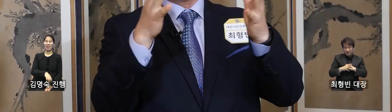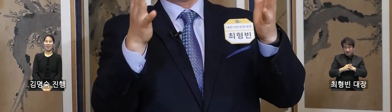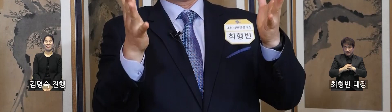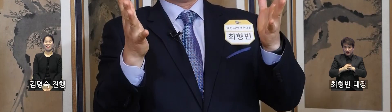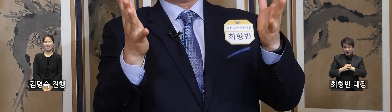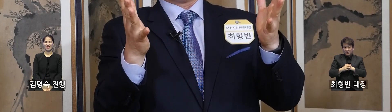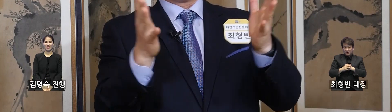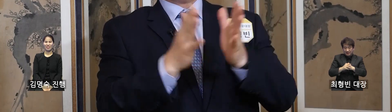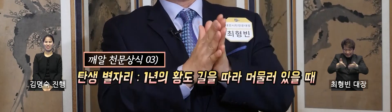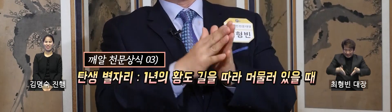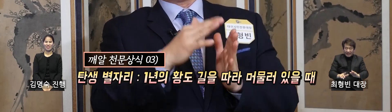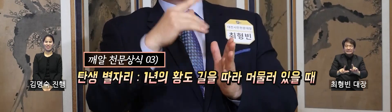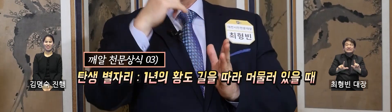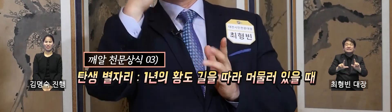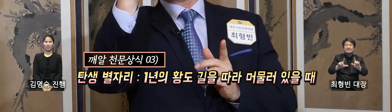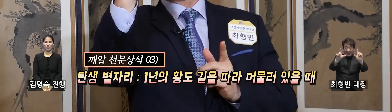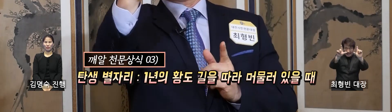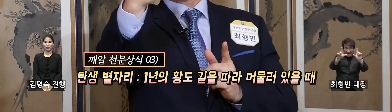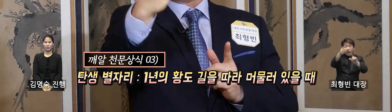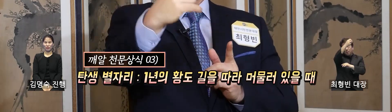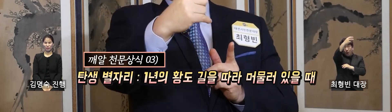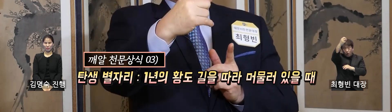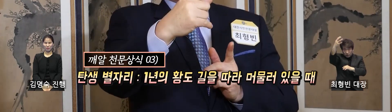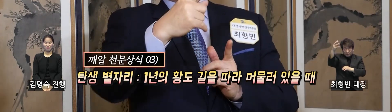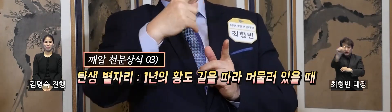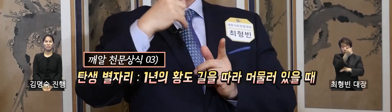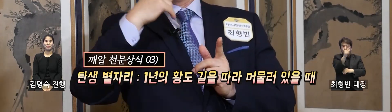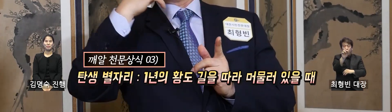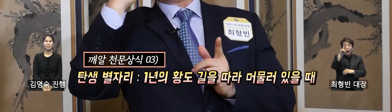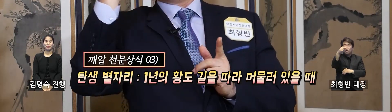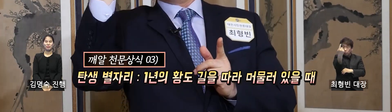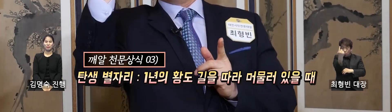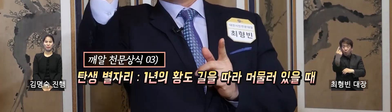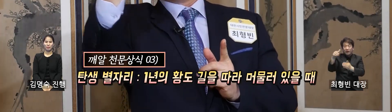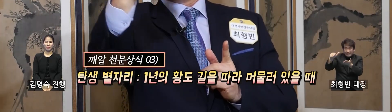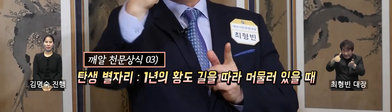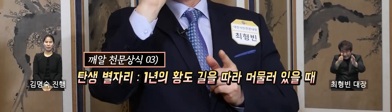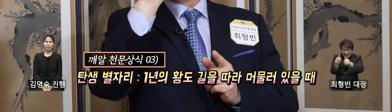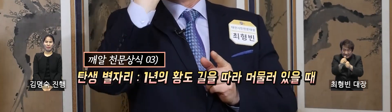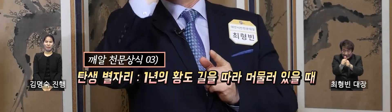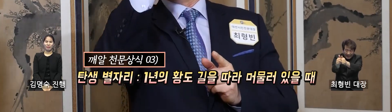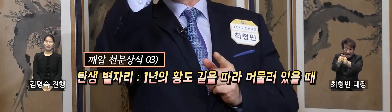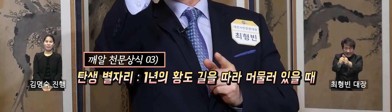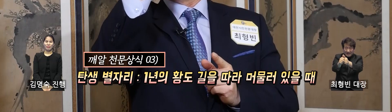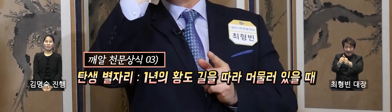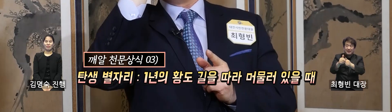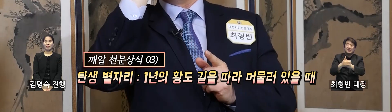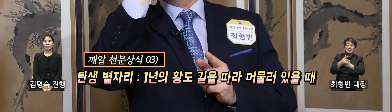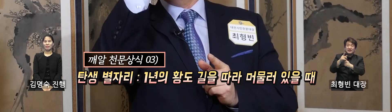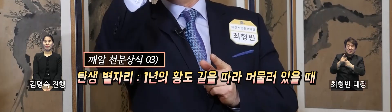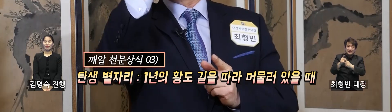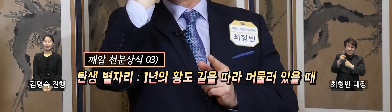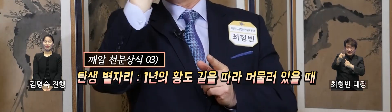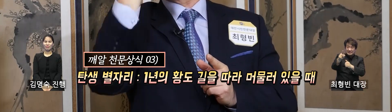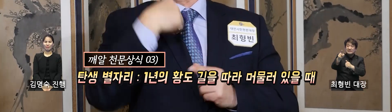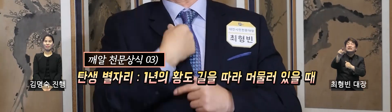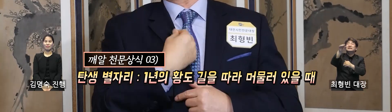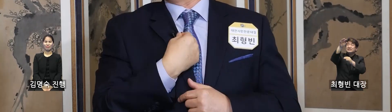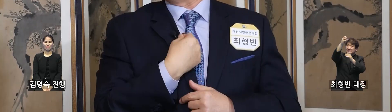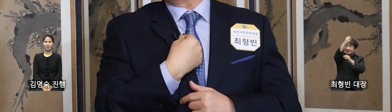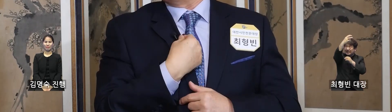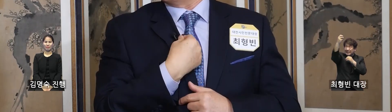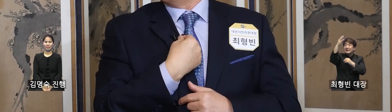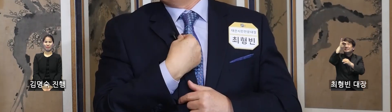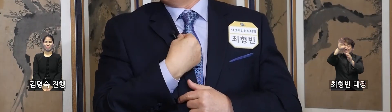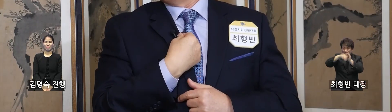그래서 탄생 별자리 는 그 황 도끼를 따라서 황도 가 일 년 동안 돌며 슬 그 * 자리가 머물러 있을 때 잘